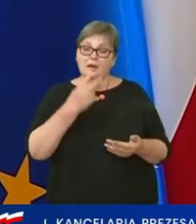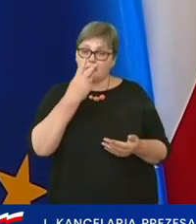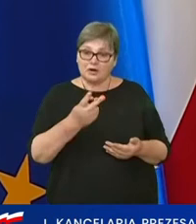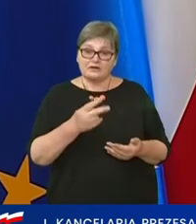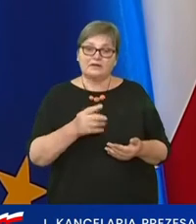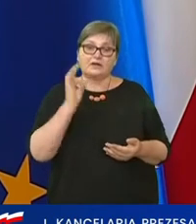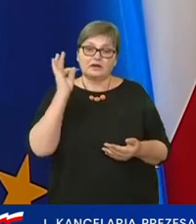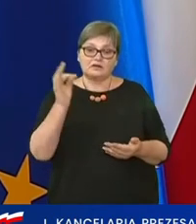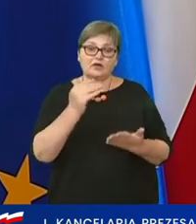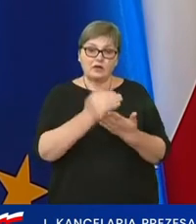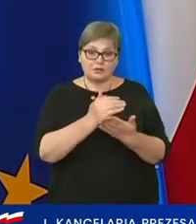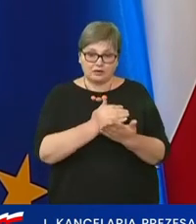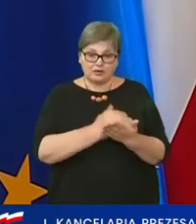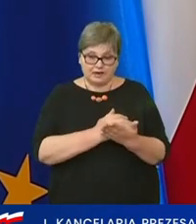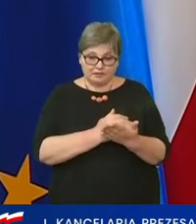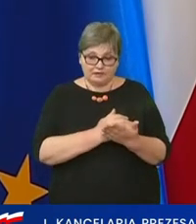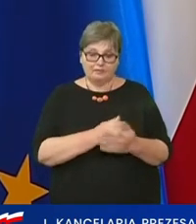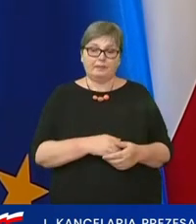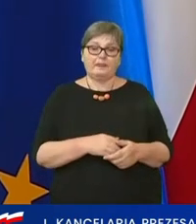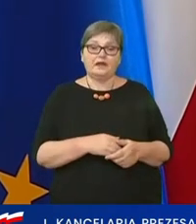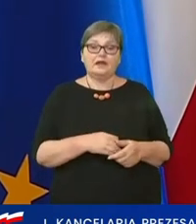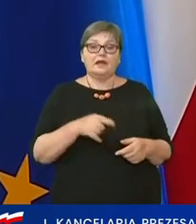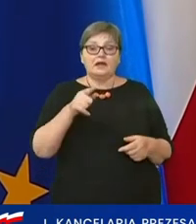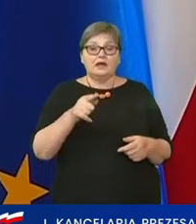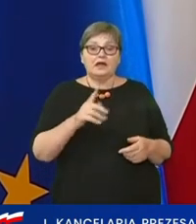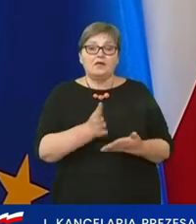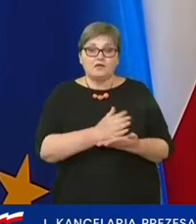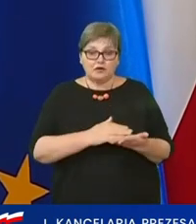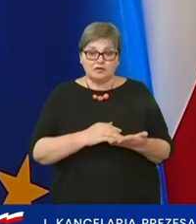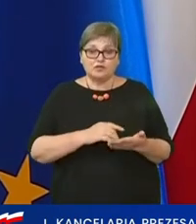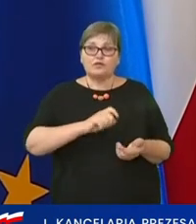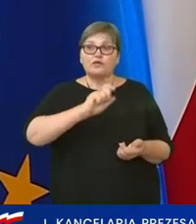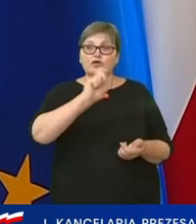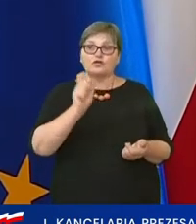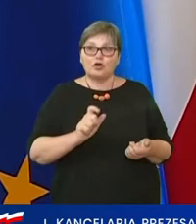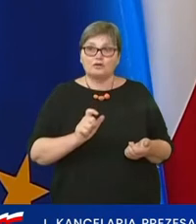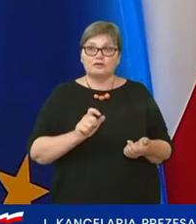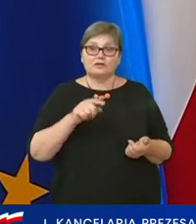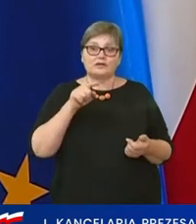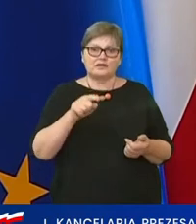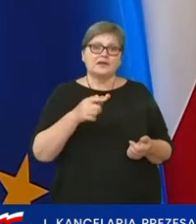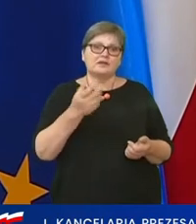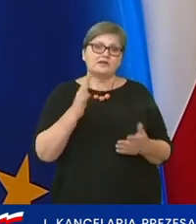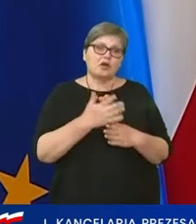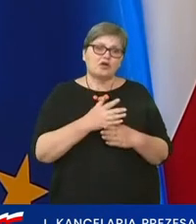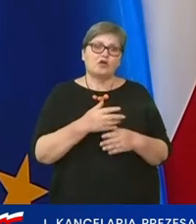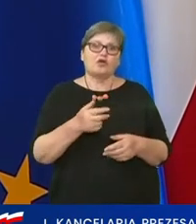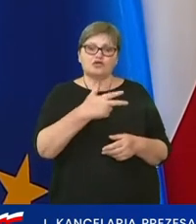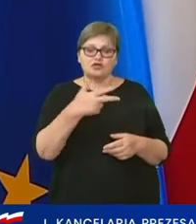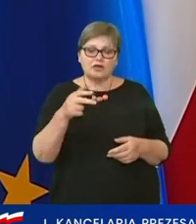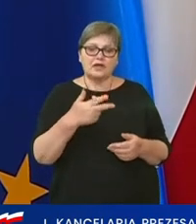jak chociażby województwo śląskie które będzie realizowało projekt wartości prawie 13 milionów złotych w ramach